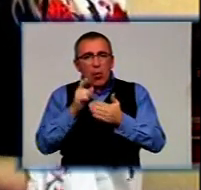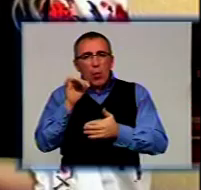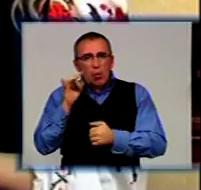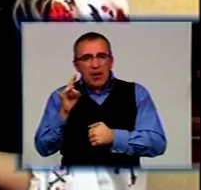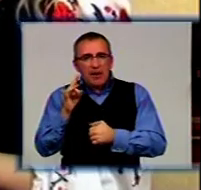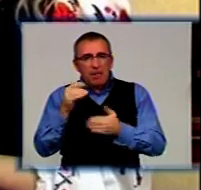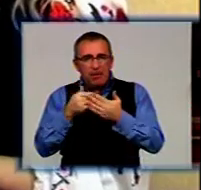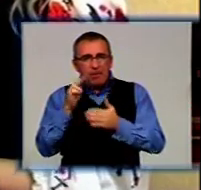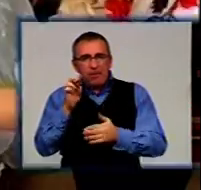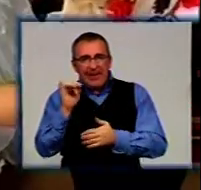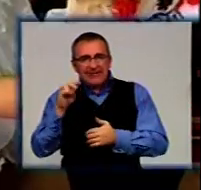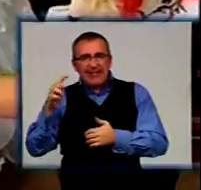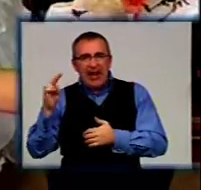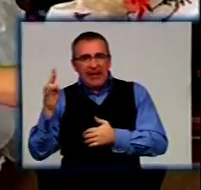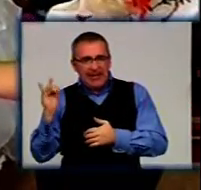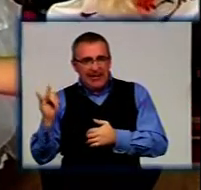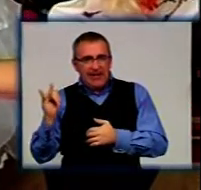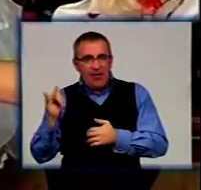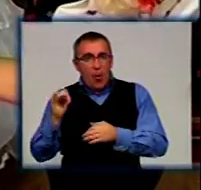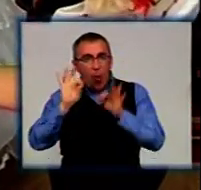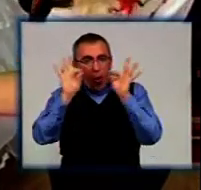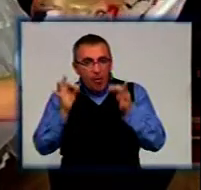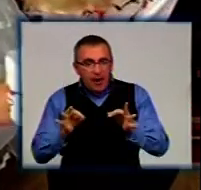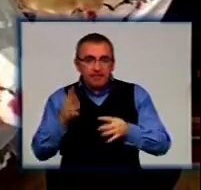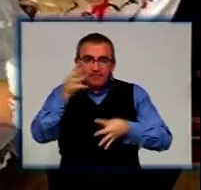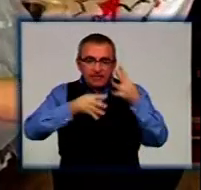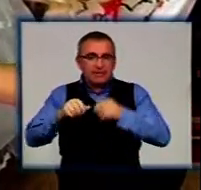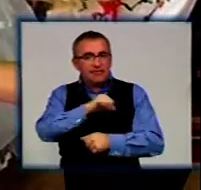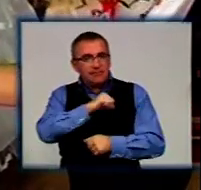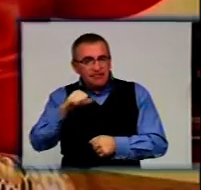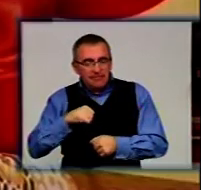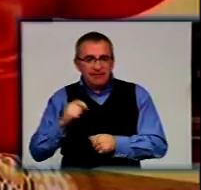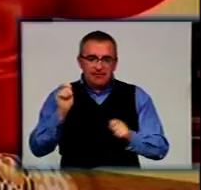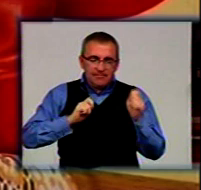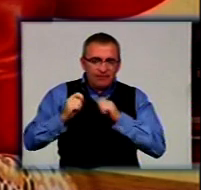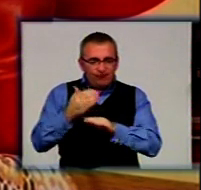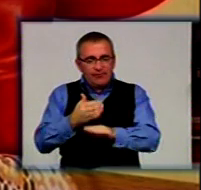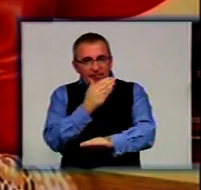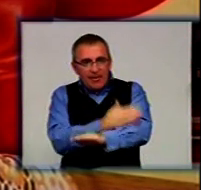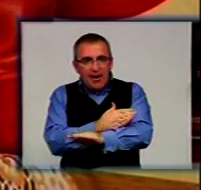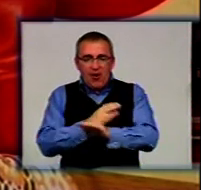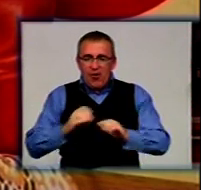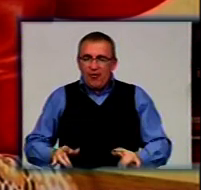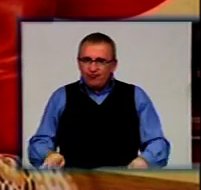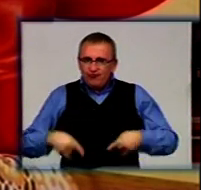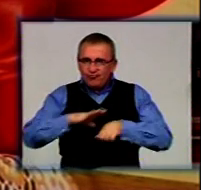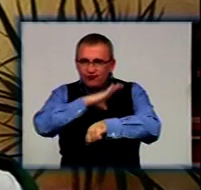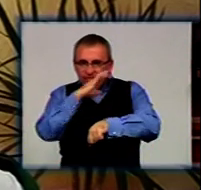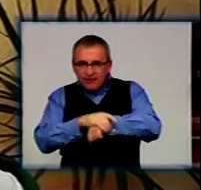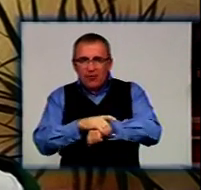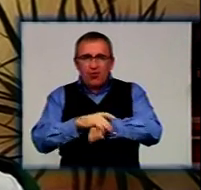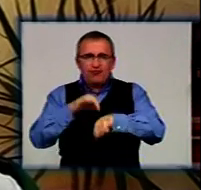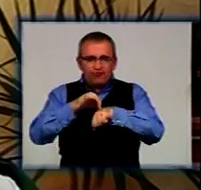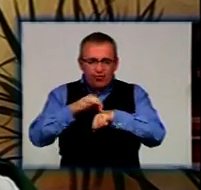я вдивляюся в ці образи. Одяг для своїх ляльок майстриня шиє сама. Вишиванки, плахти, шаровари. Навіть взуття виготовляє із натуральної